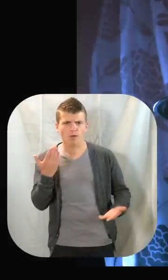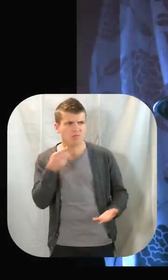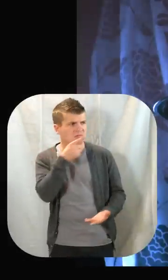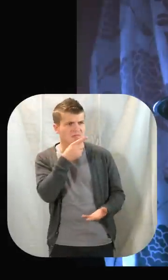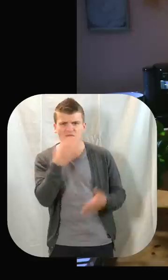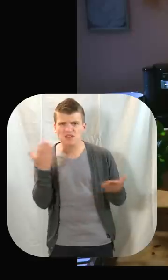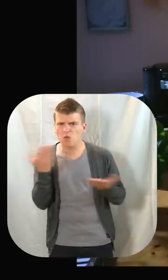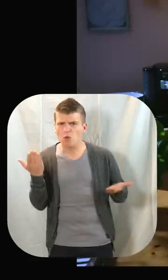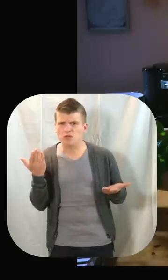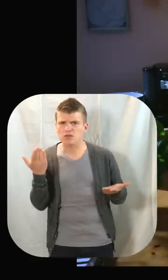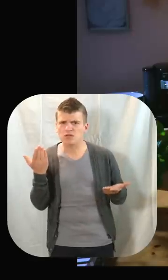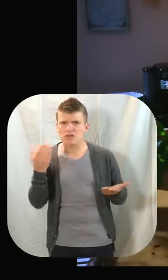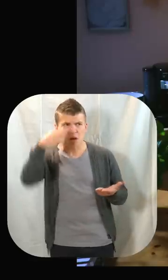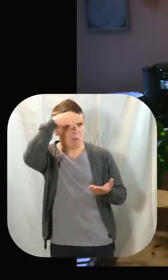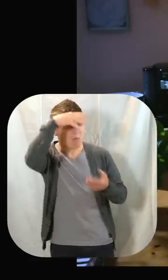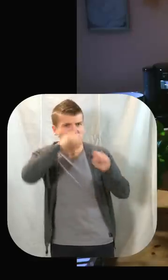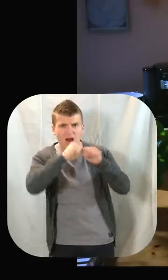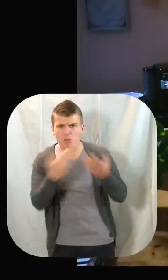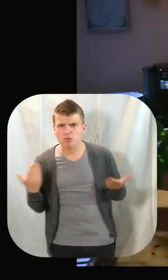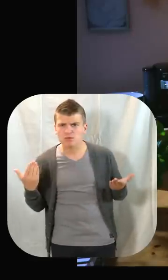Was ist da los? Beine kaputt?